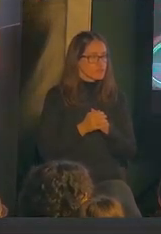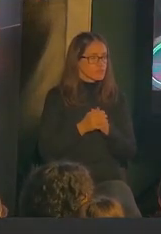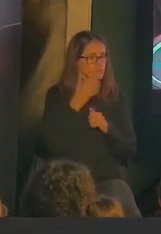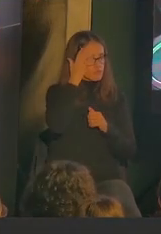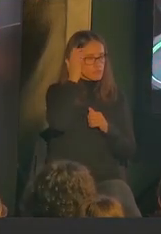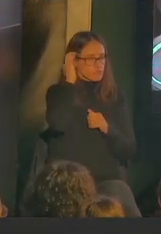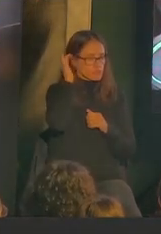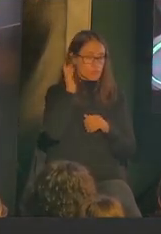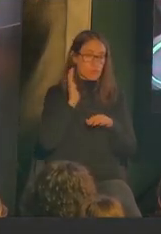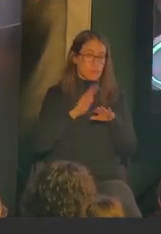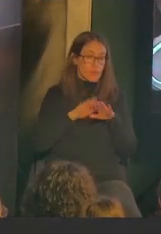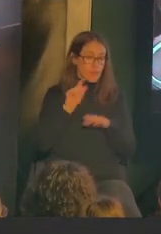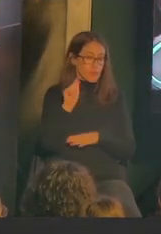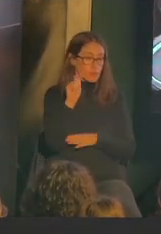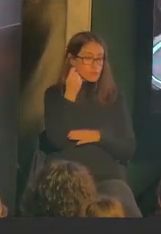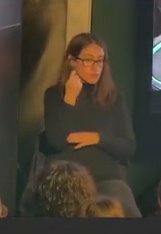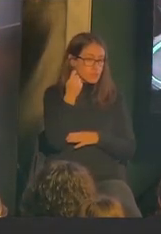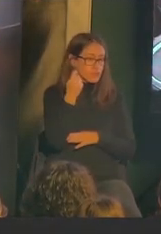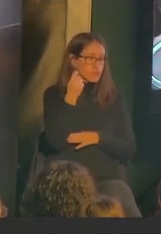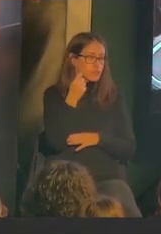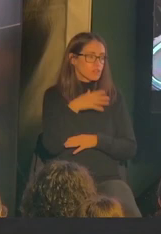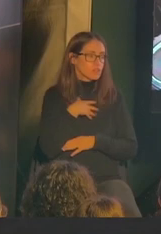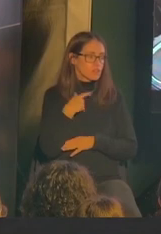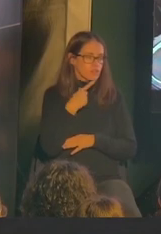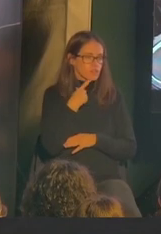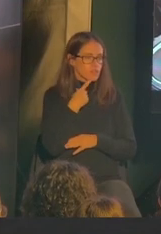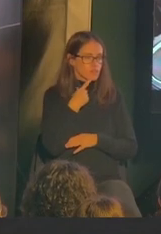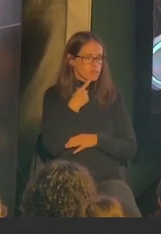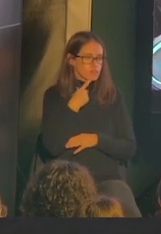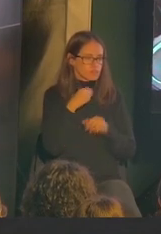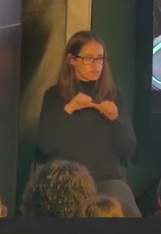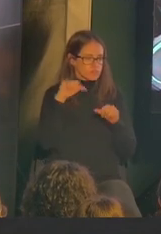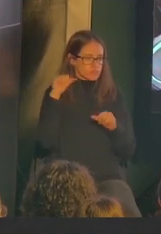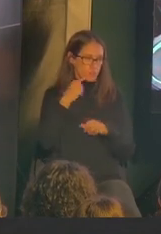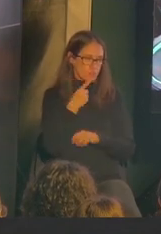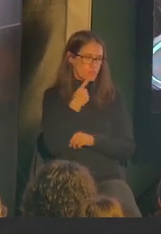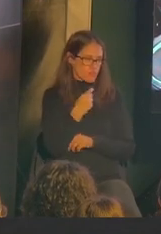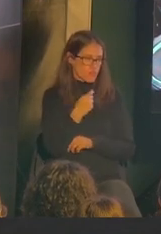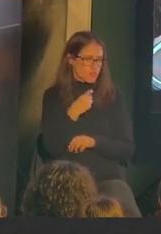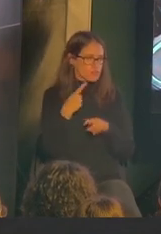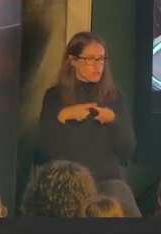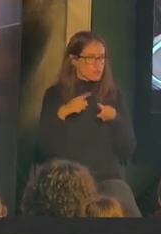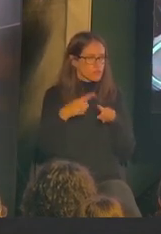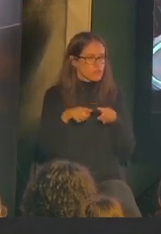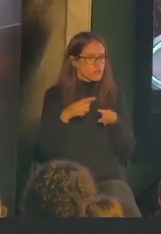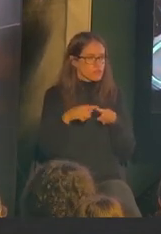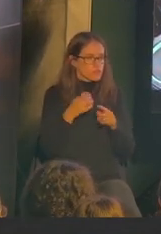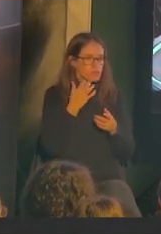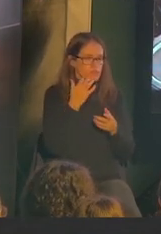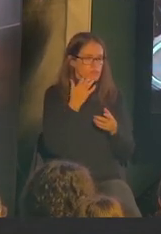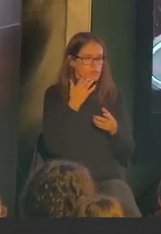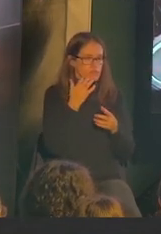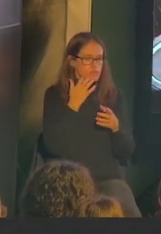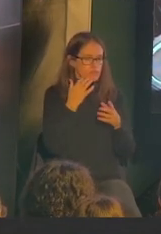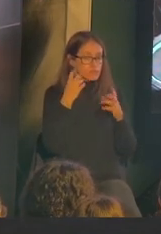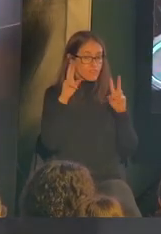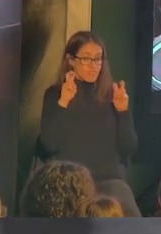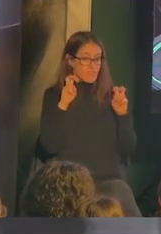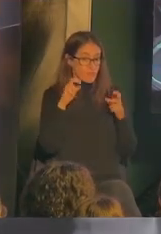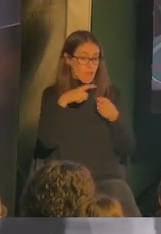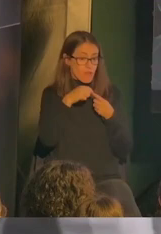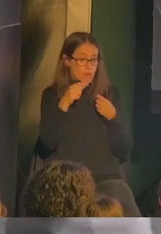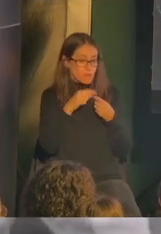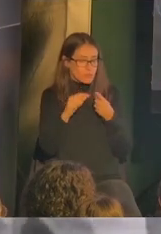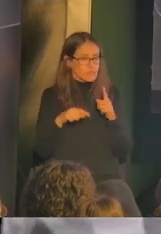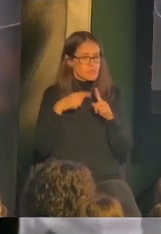aquest pa de pessic realment és complexa perquè aquí li estem traient tant la part del gluten com la part de